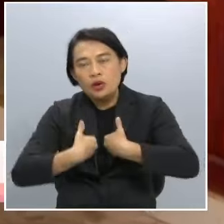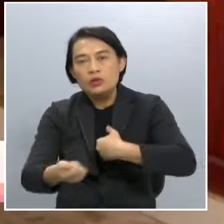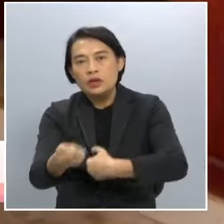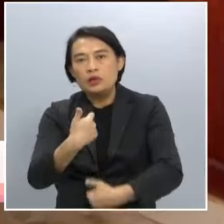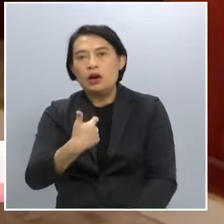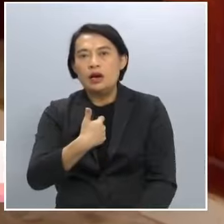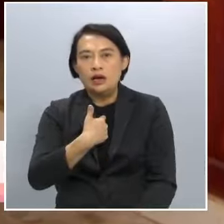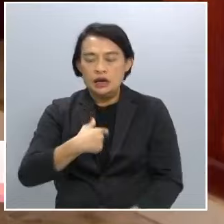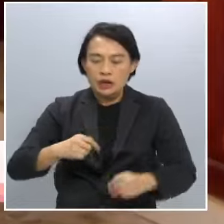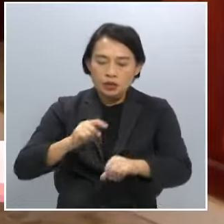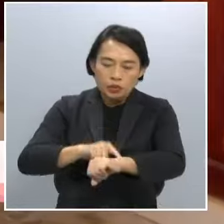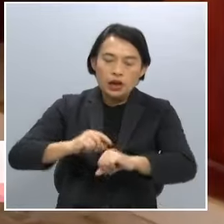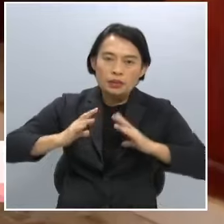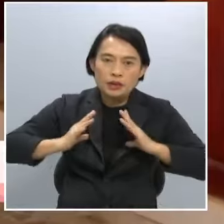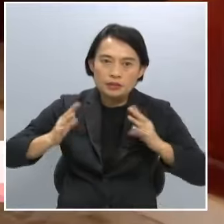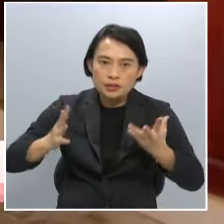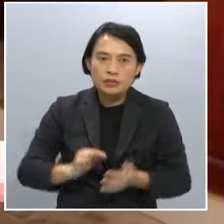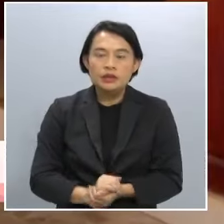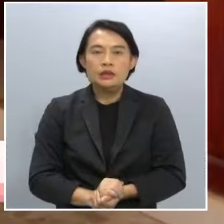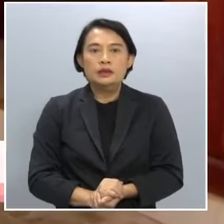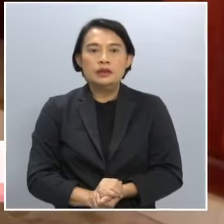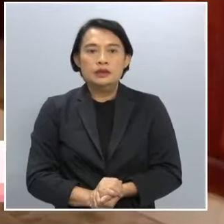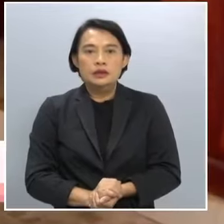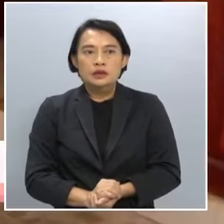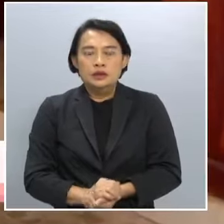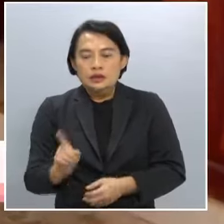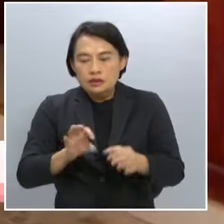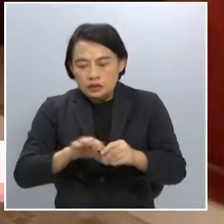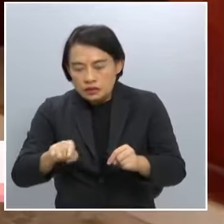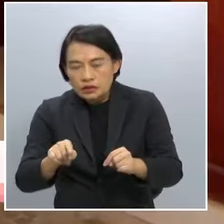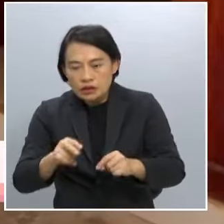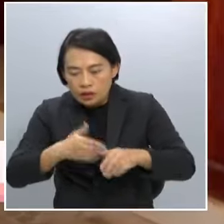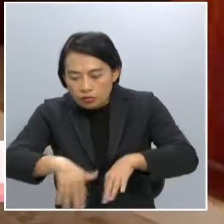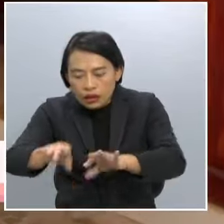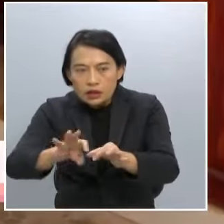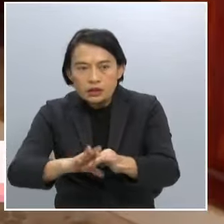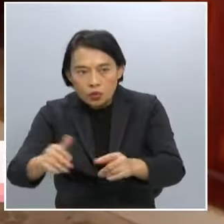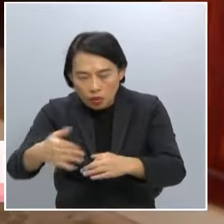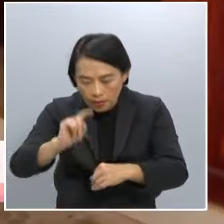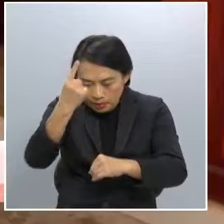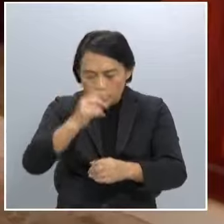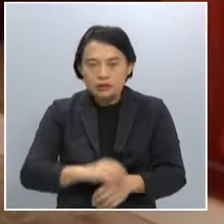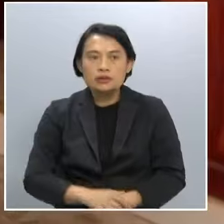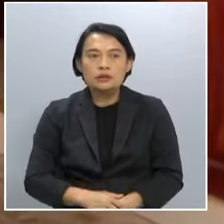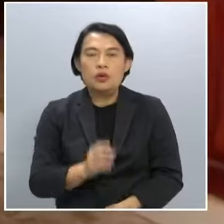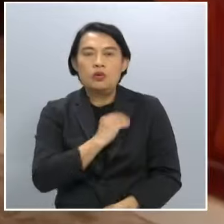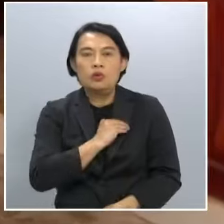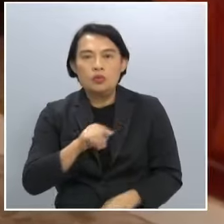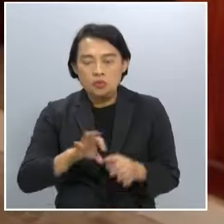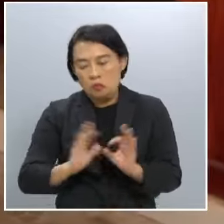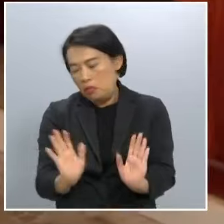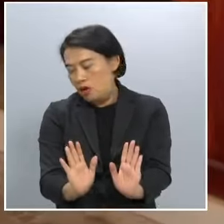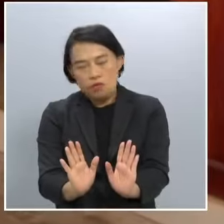ไม่มีเวลาพักก็ดีใจถ้ามันไปเลยน่ะกลัวมันกลับมาย้ำใหม่ถ้ามันกลับมาอีกไม่เอาแล้วไม่